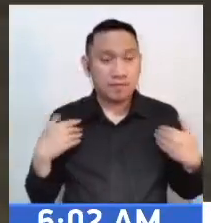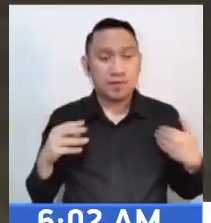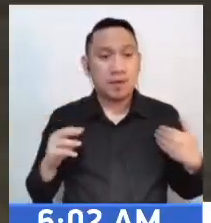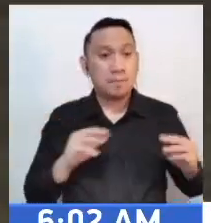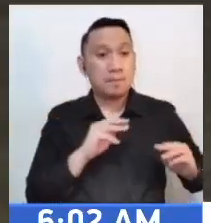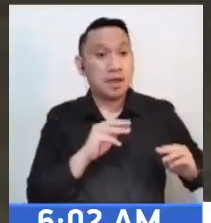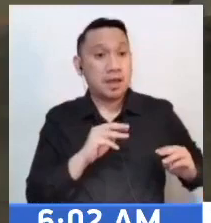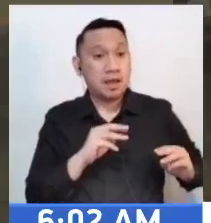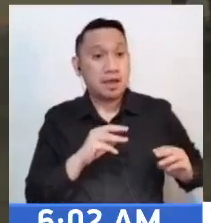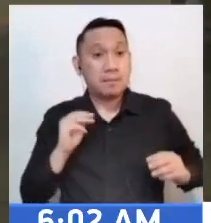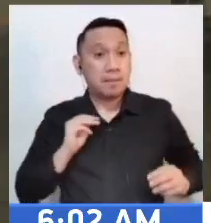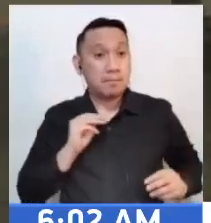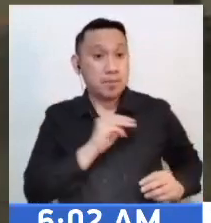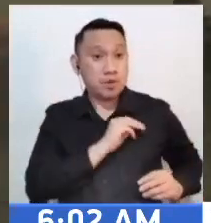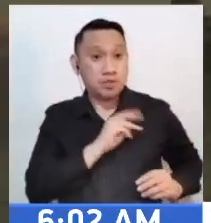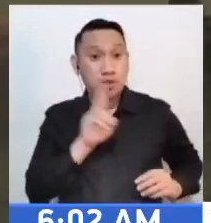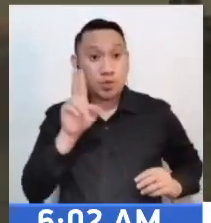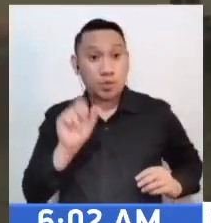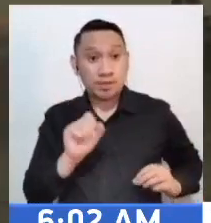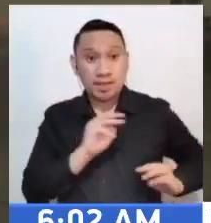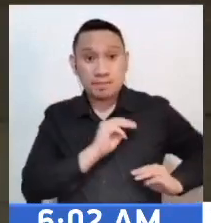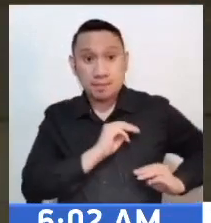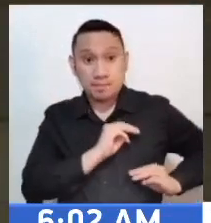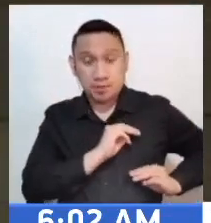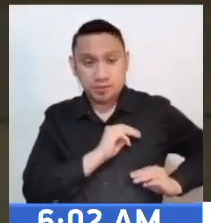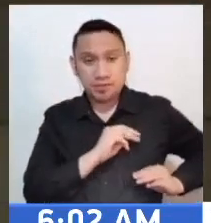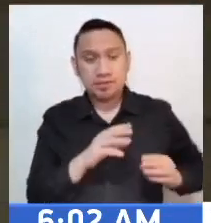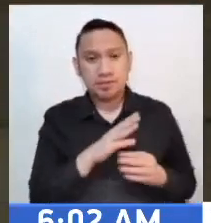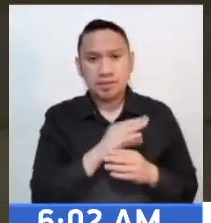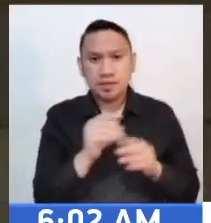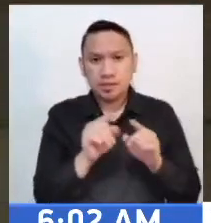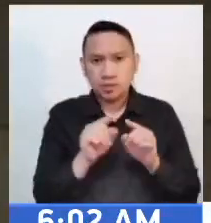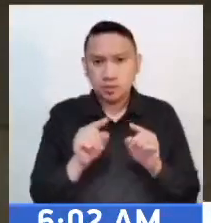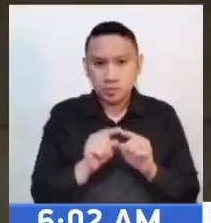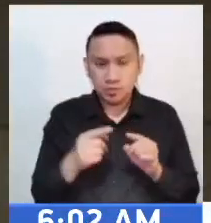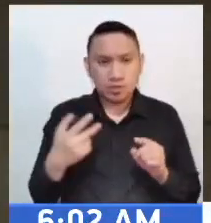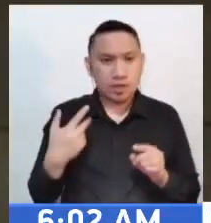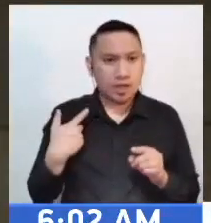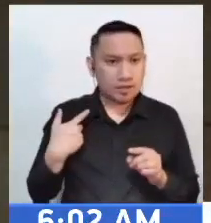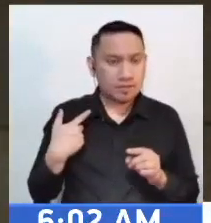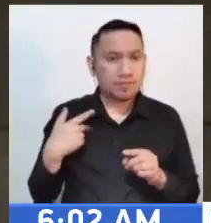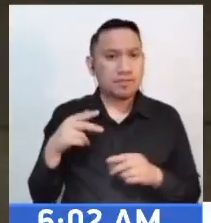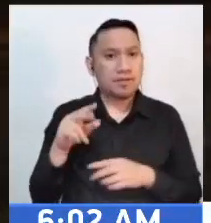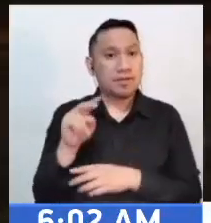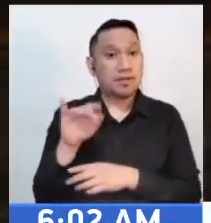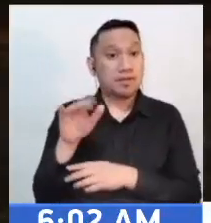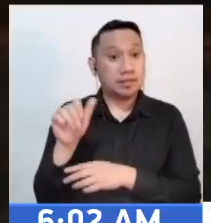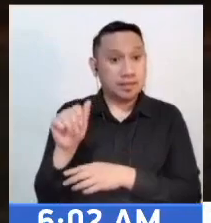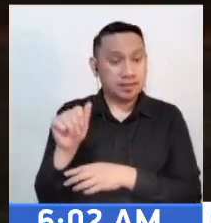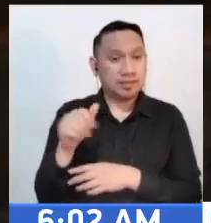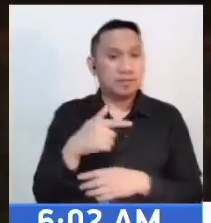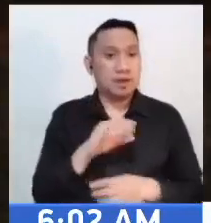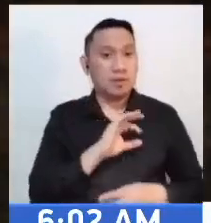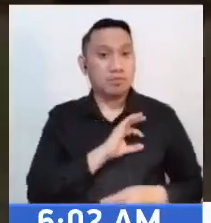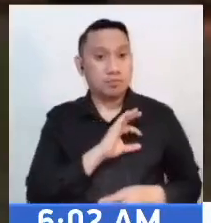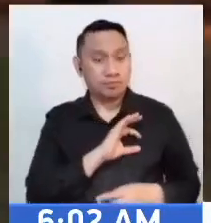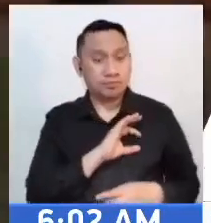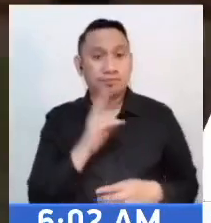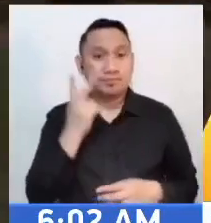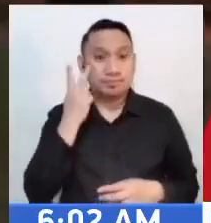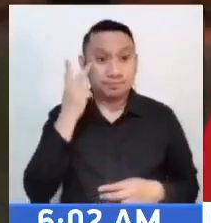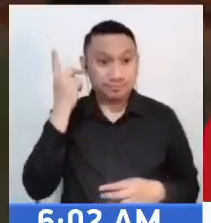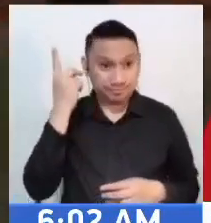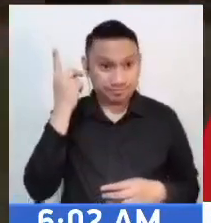U.S. Secret Service. Nakabantay din ang mga ground personnel ng Manila International Airport Authority, tulad ng Airport Police at